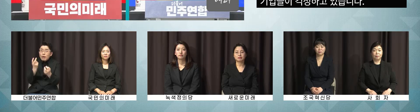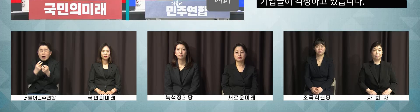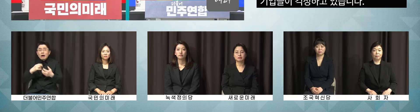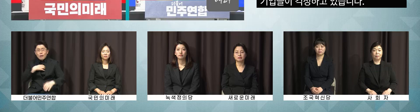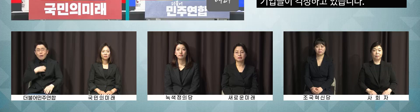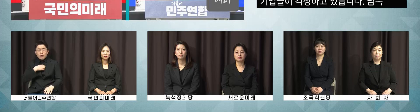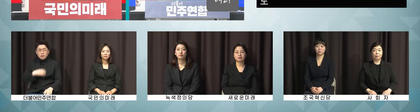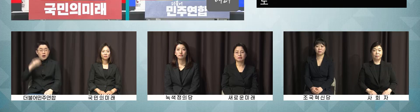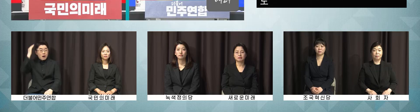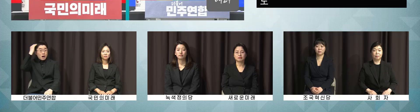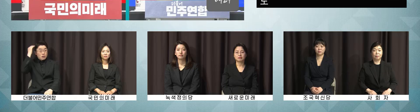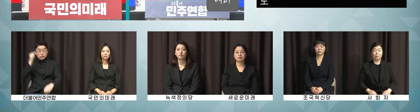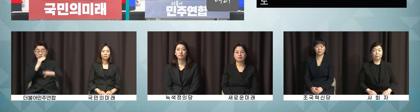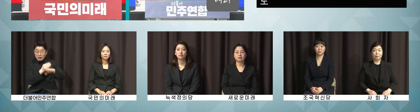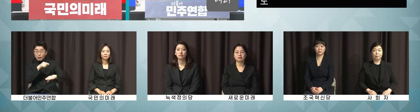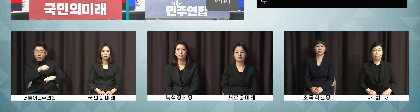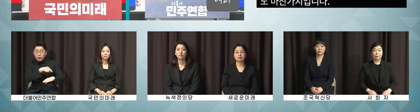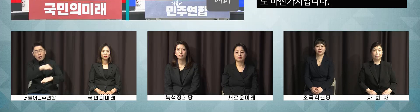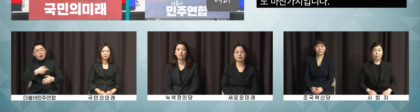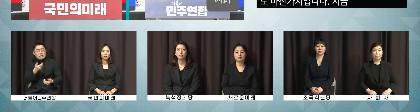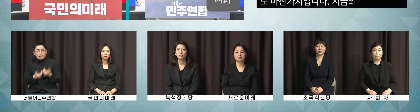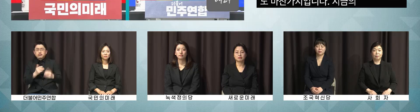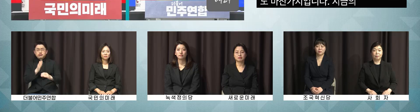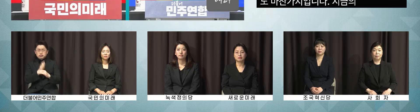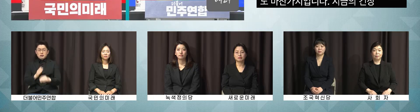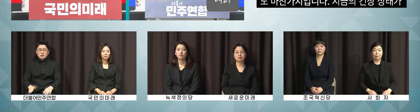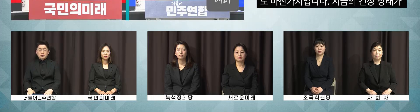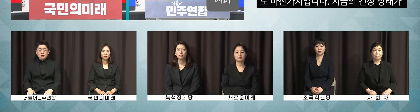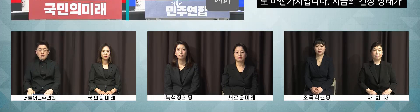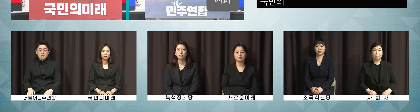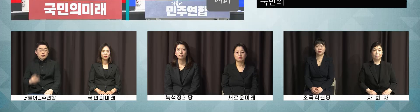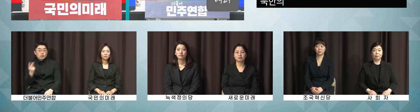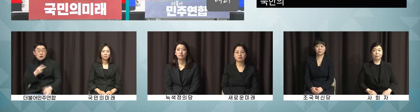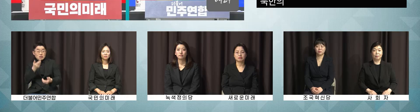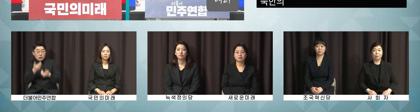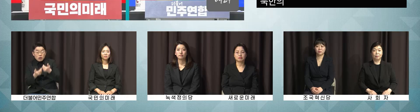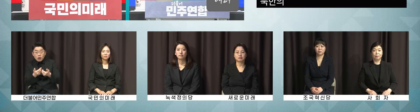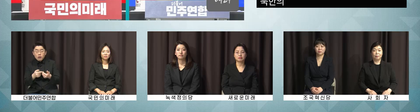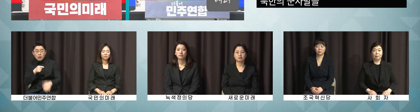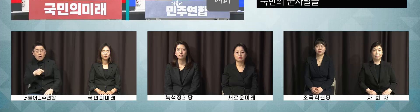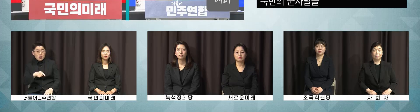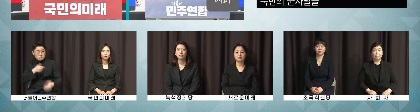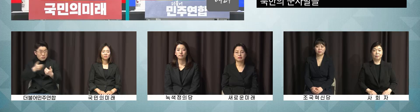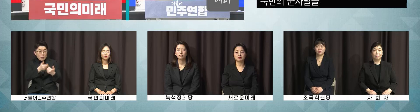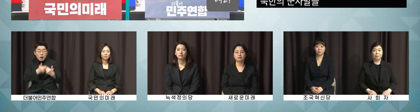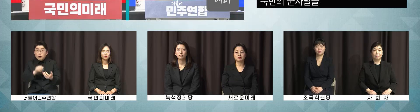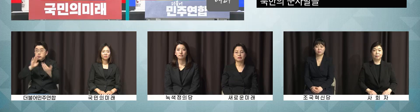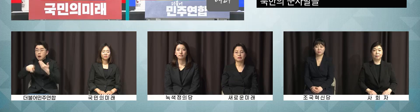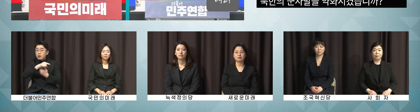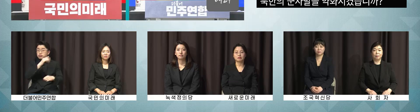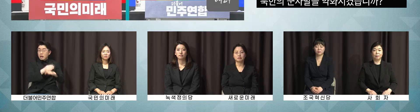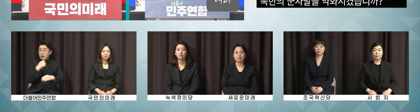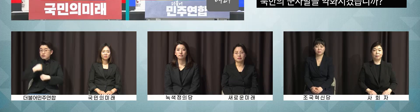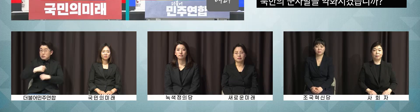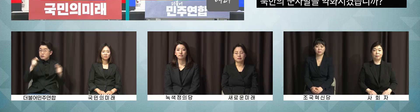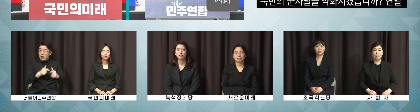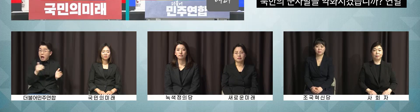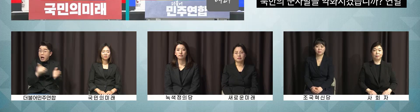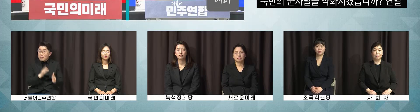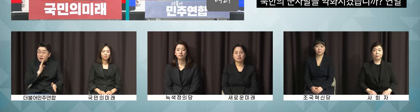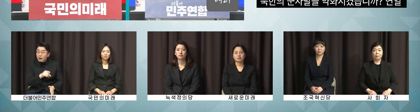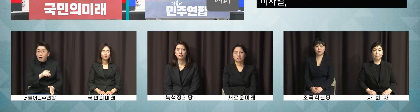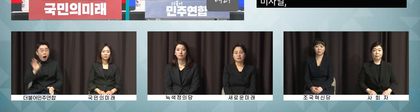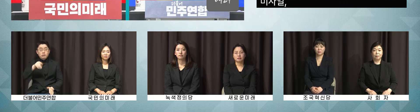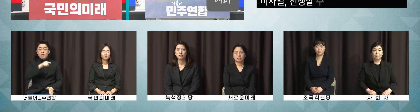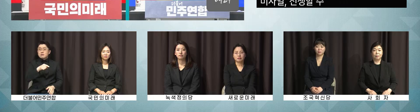관계도 마찬가지입니다. 지금의 긴장 상태가 북한의 군사화를 약화시켰습니까? 연일 미사일을 쏘아대고 전쟁할 수 있다